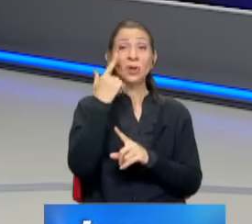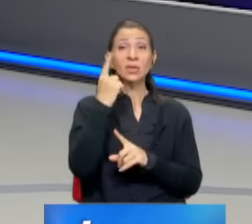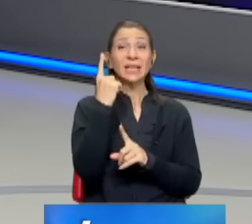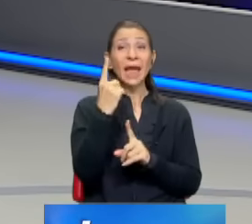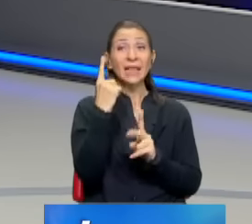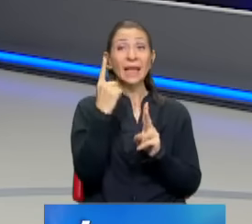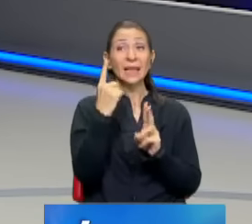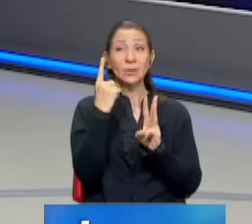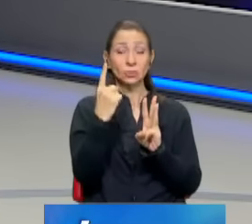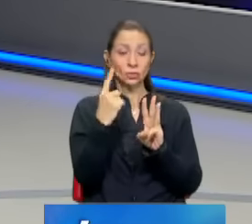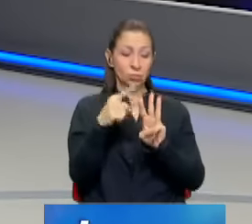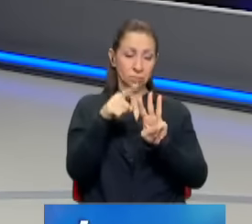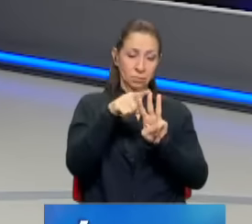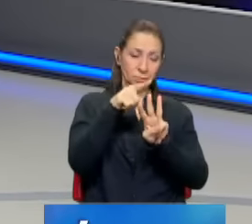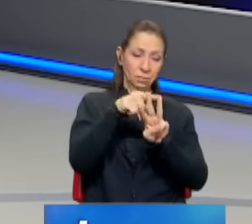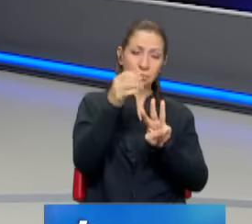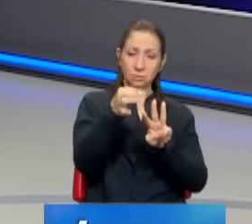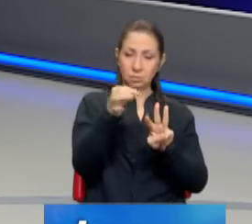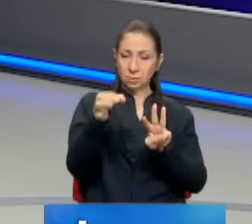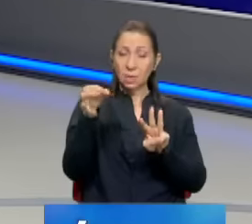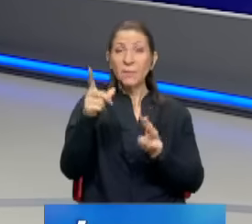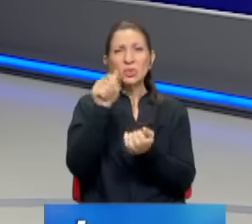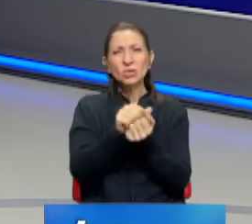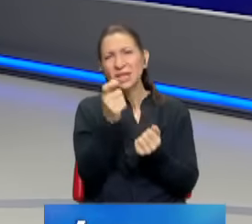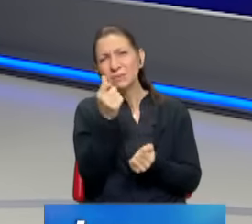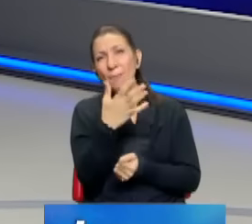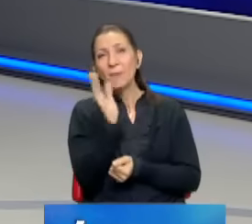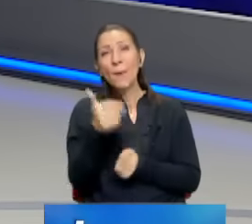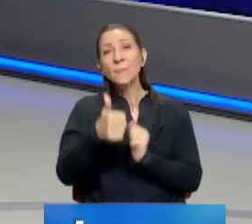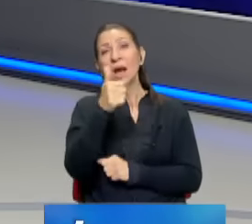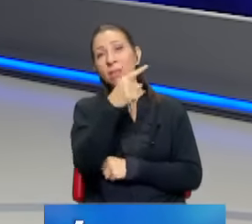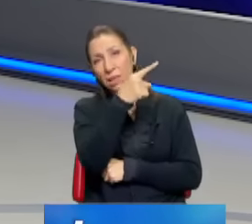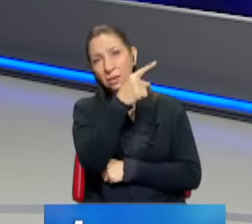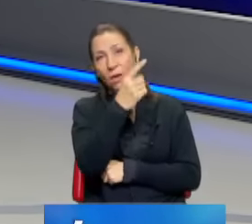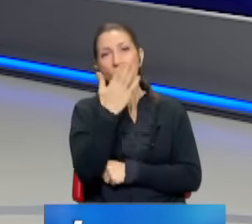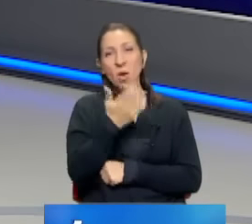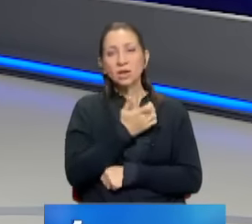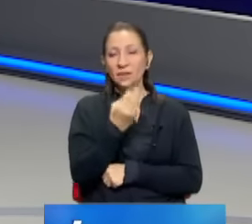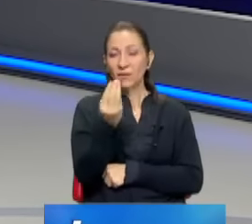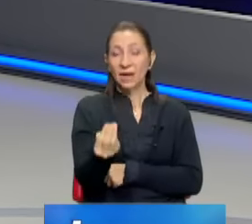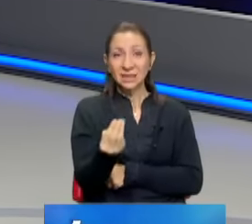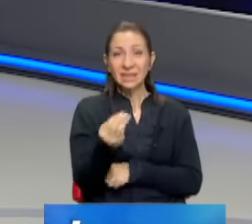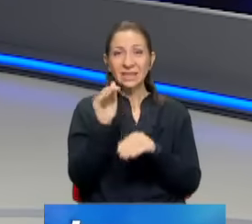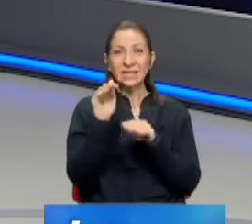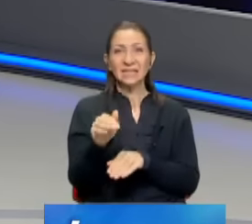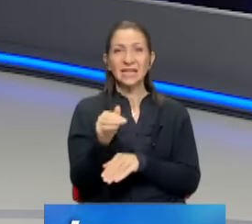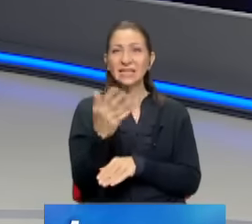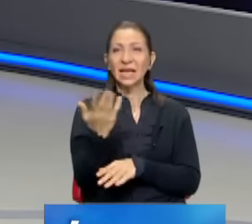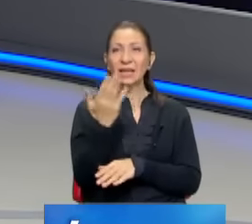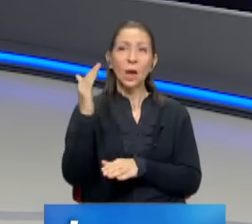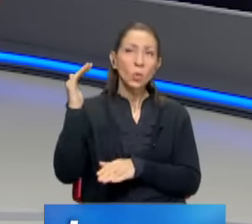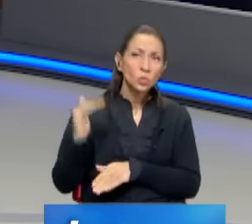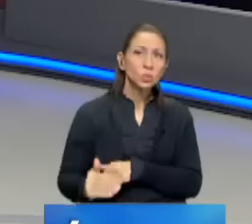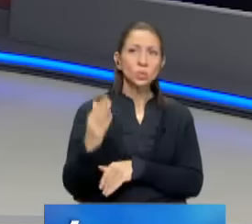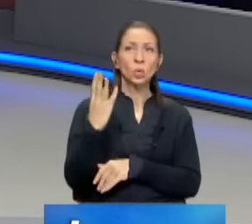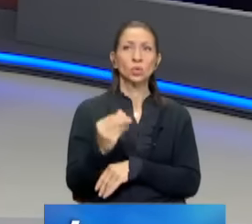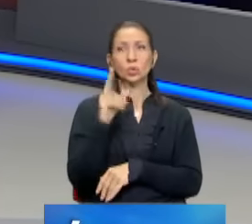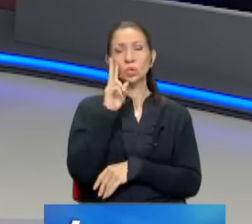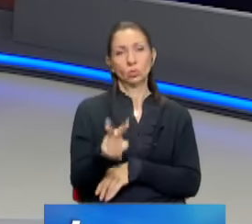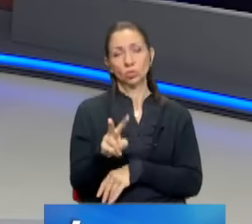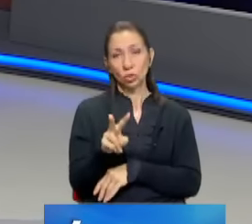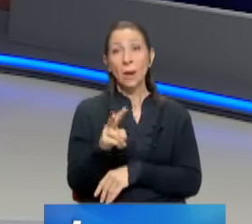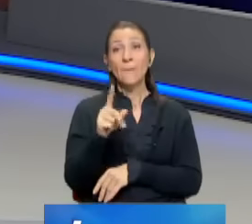tek saydı 1, 2, 3 lira diye. Yani bir tostun kaç para olduğunu bilmeyen bakanlığın öğrencilere verdiği desteğin ne kadar düşük kaldığını